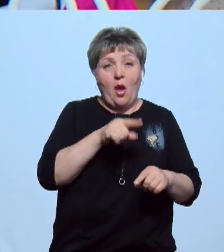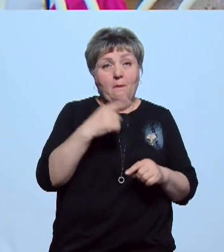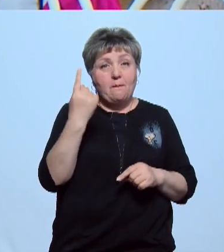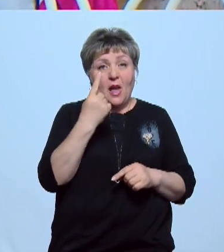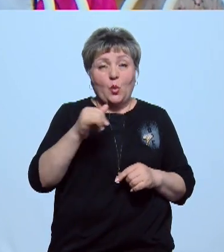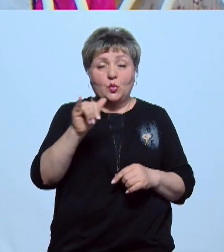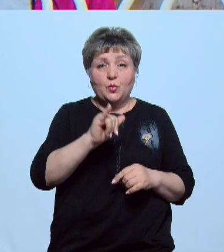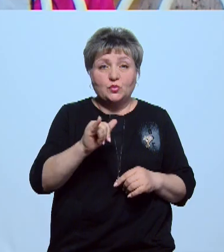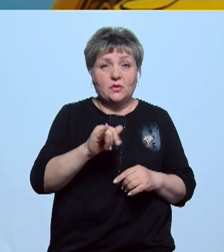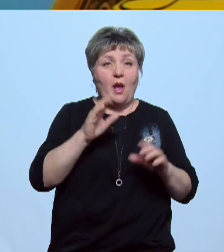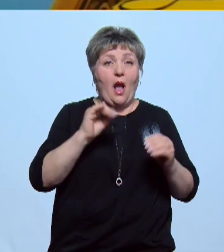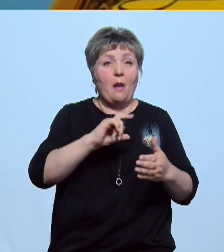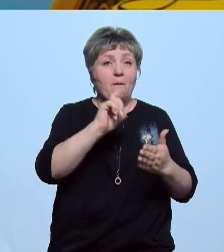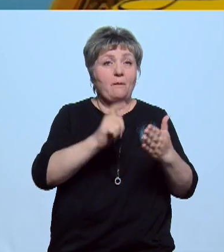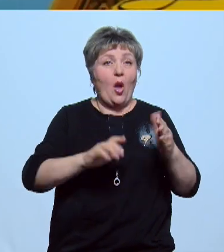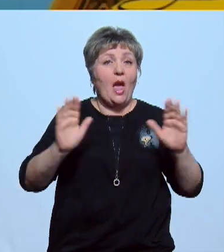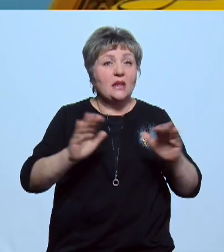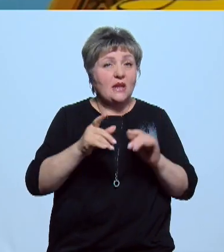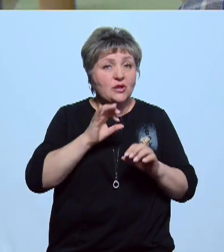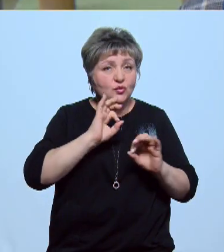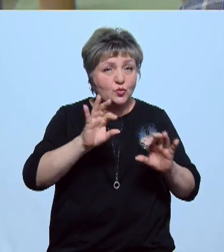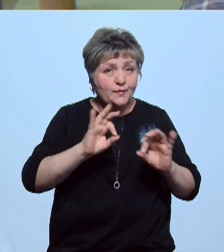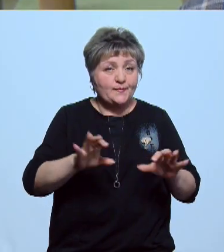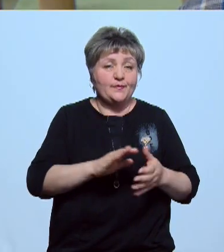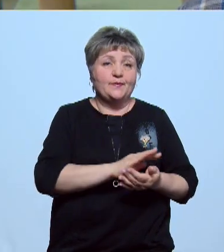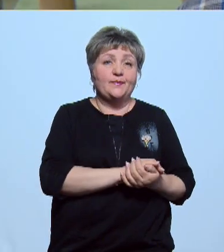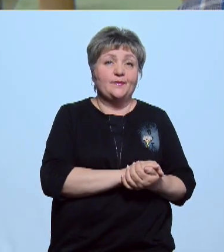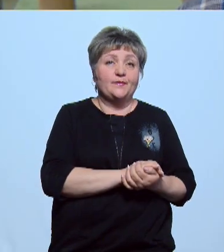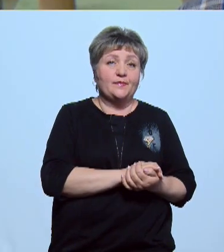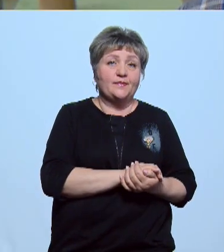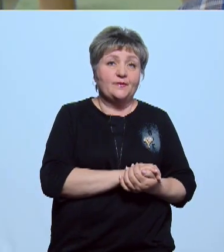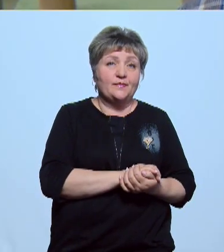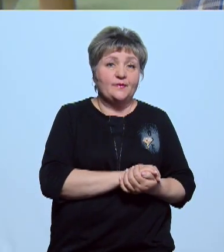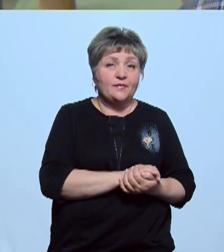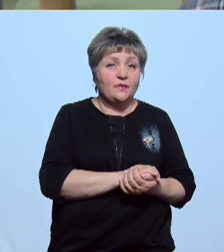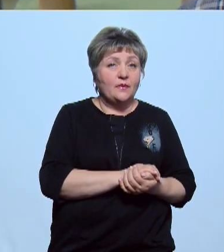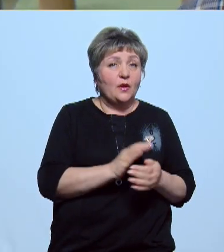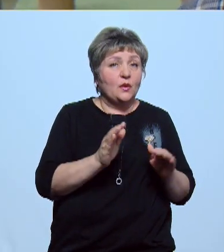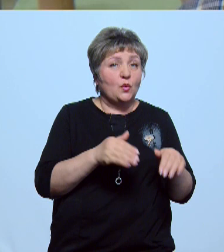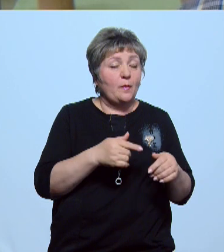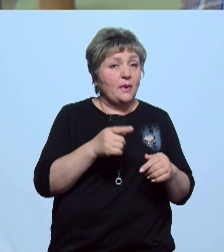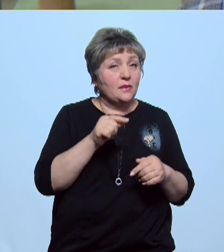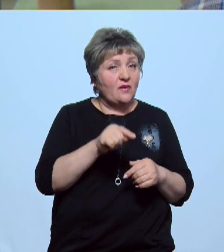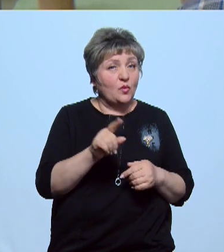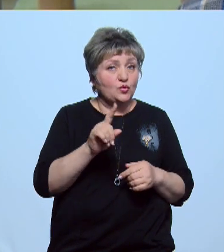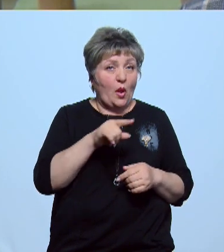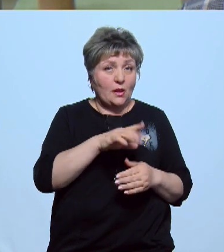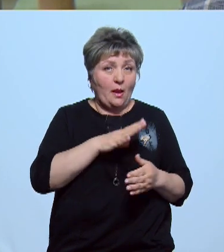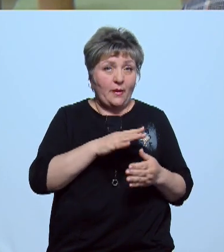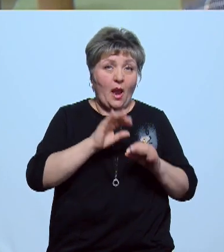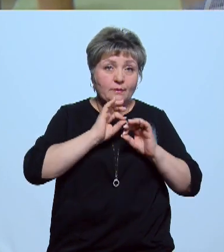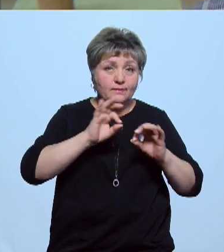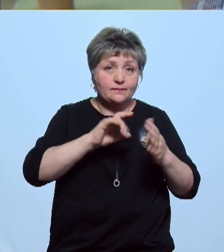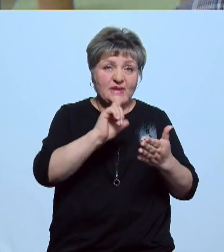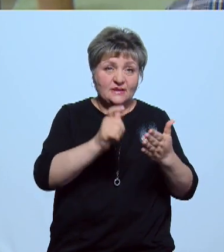первую удмуртскую поэтессу – Ашальчи Аки. Ашальчи Аки, кроме того, что была поэтессой, я думаю, что для нее, для